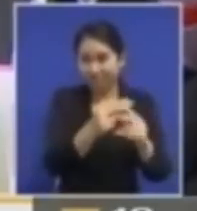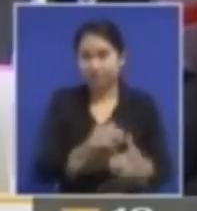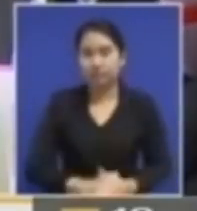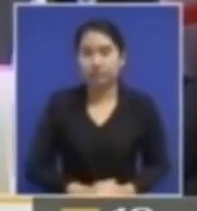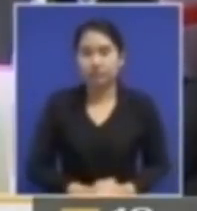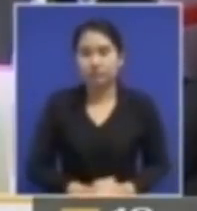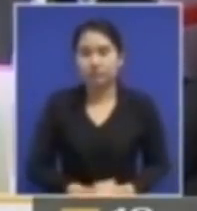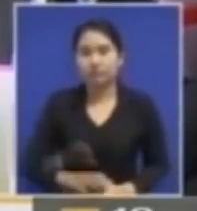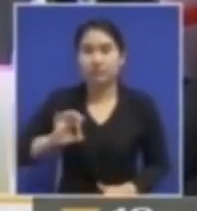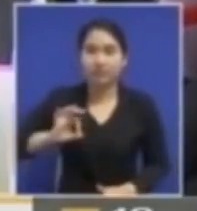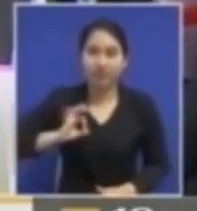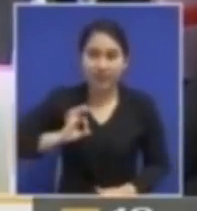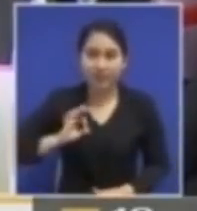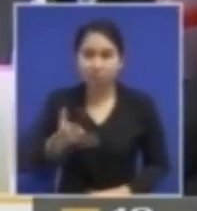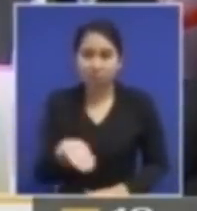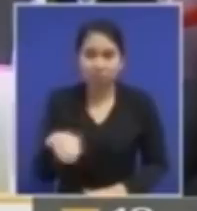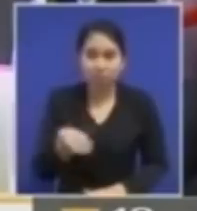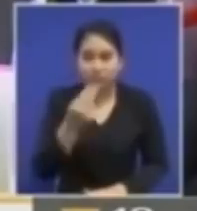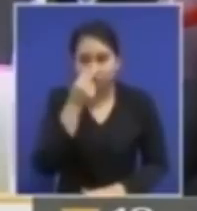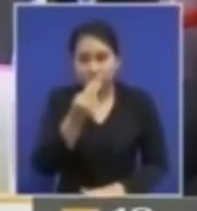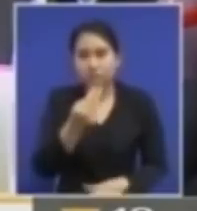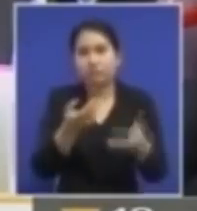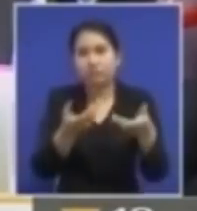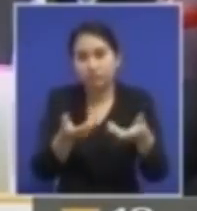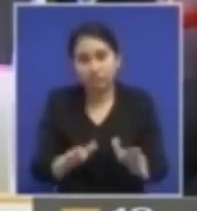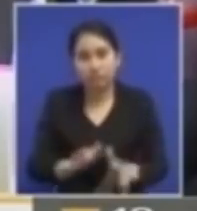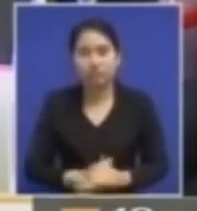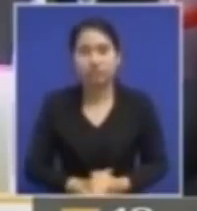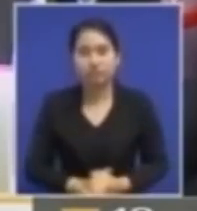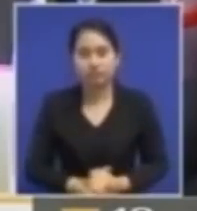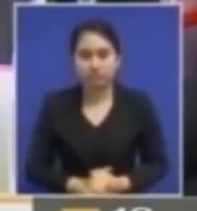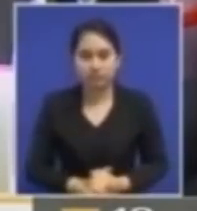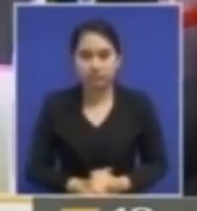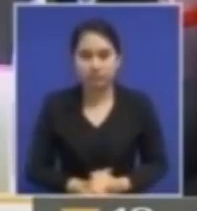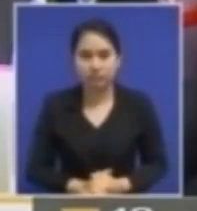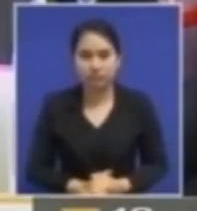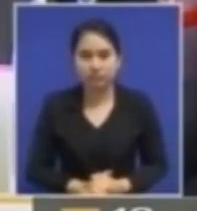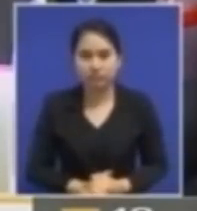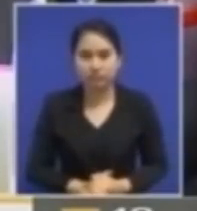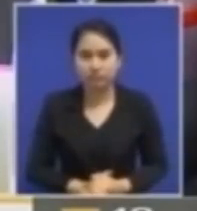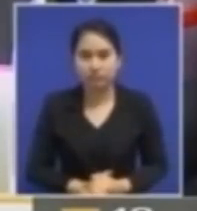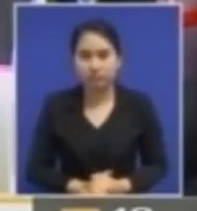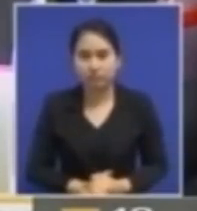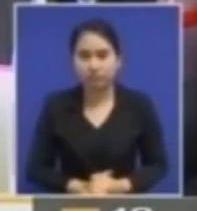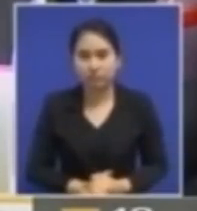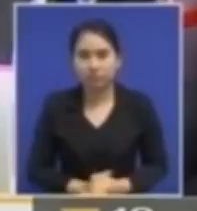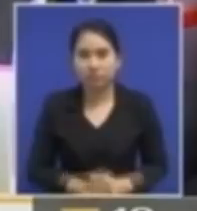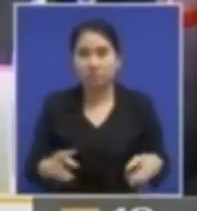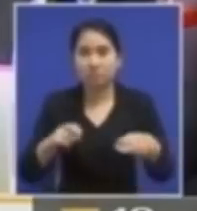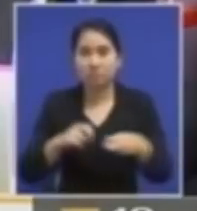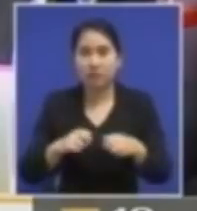านสมาชิกผู้ทรงเกียรติได้เห็นสิ่งที่เกิดขึ้นสิ่งที่เป็นความร้ายแรงที่สุดก็คือว่